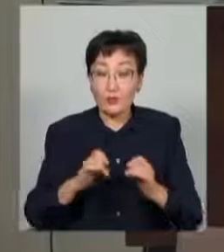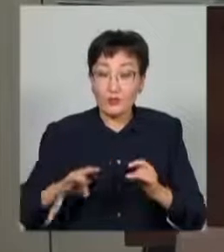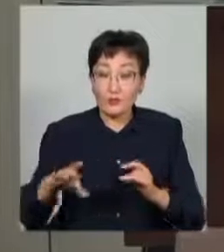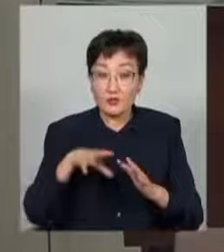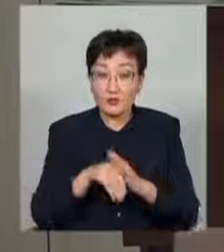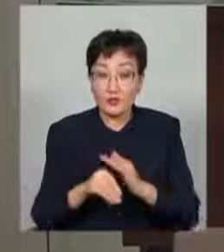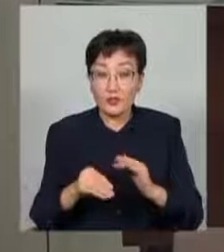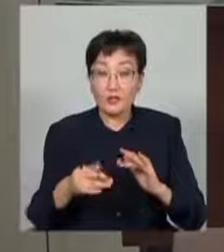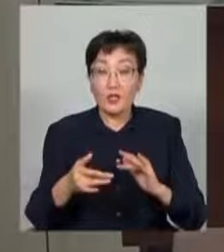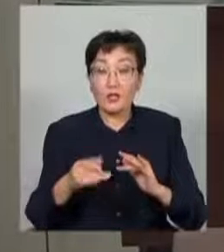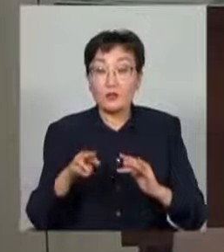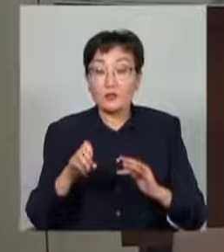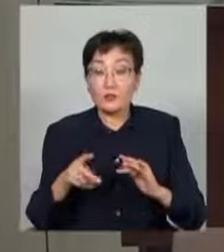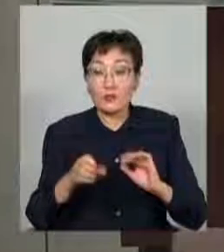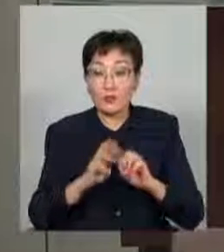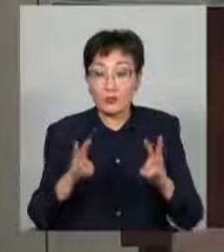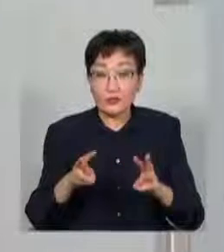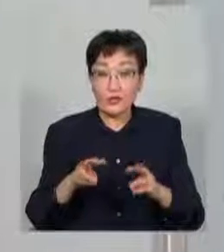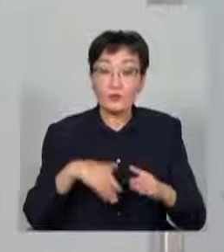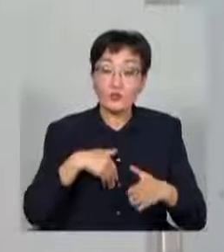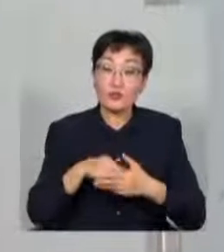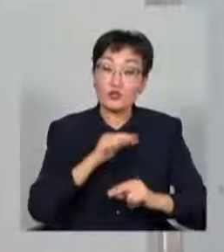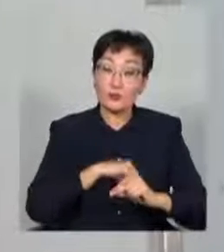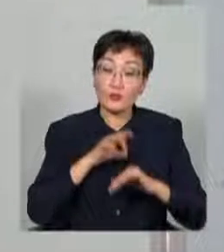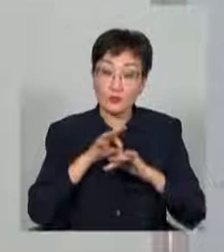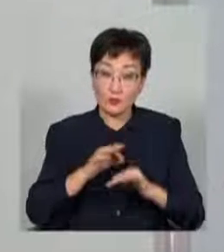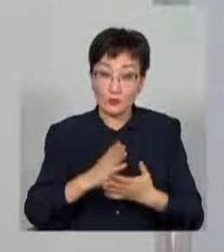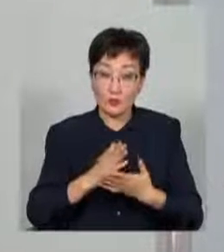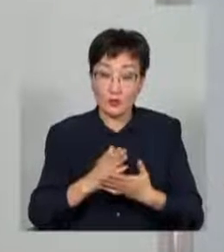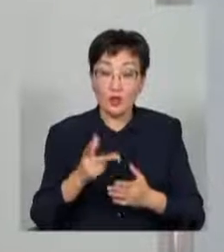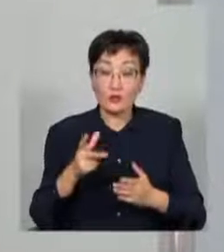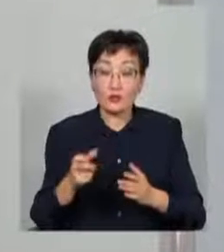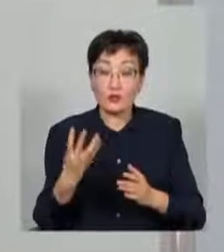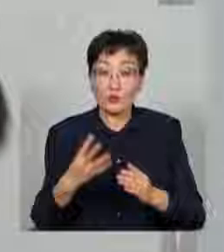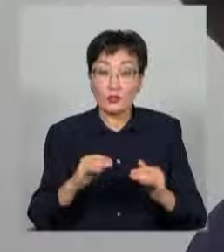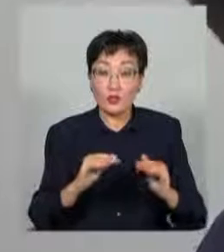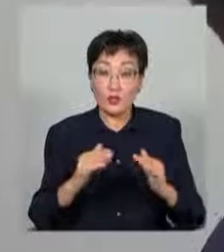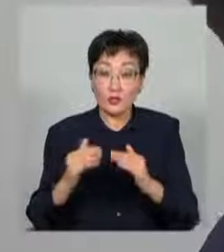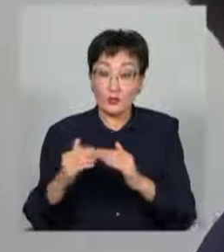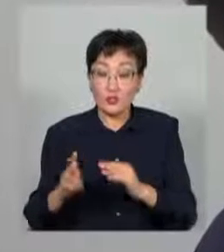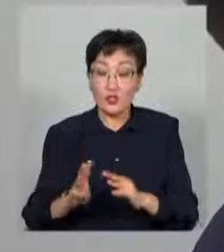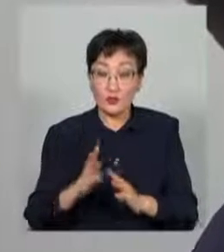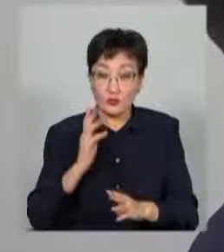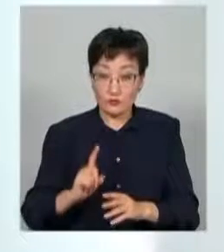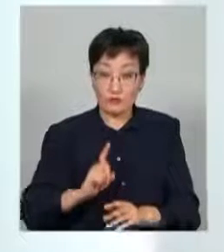аудандарында телекоммуникациялық инфрақұрылым бойынша белсенді жұмыстар жүргізілуде. 304 абонент кезекте тұр.